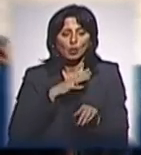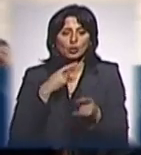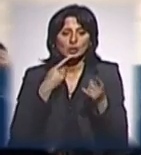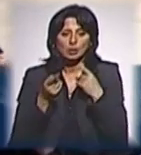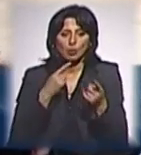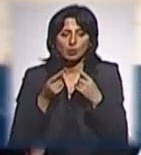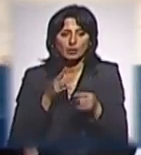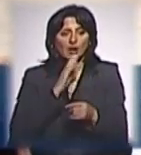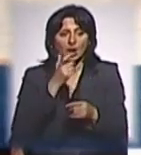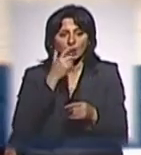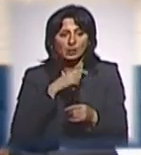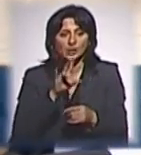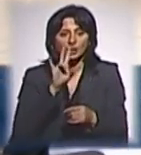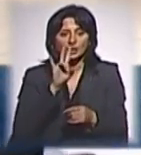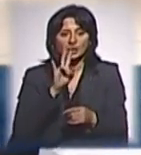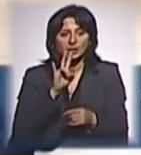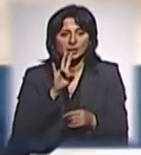საუბარი ქალბატონ ნინოს